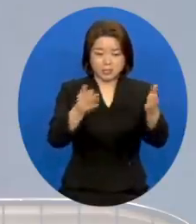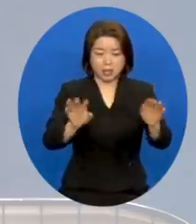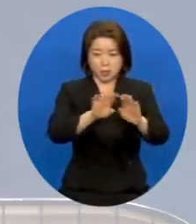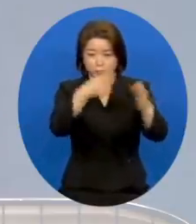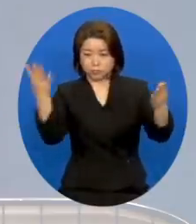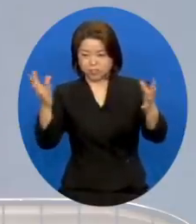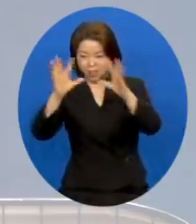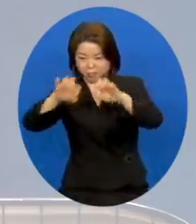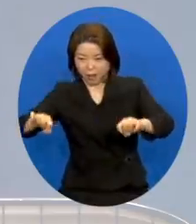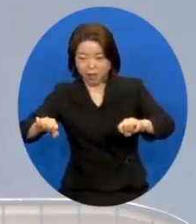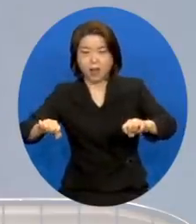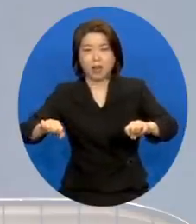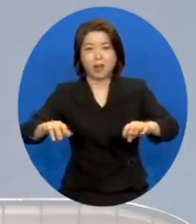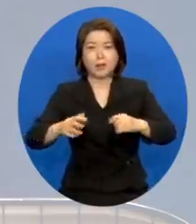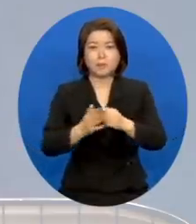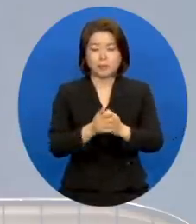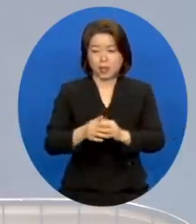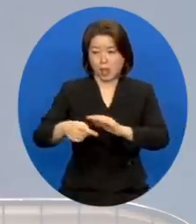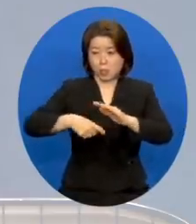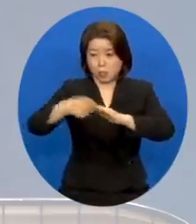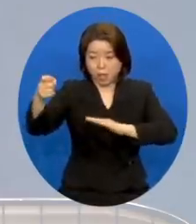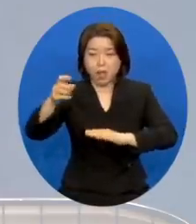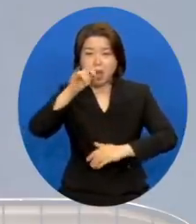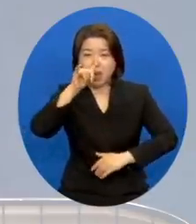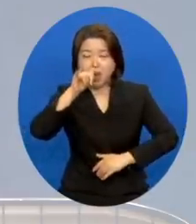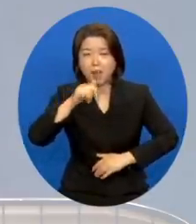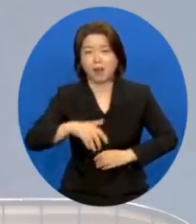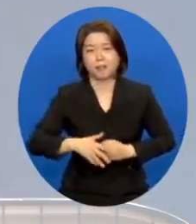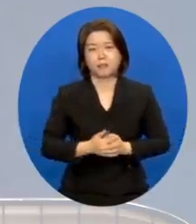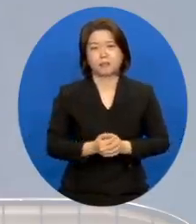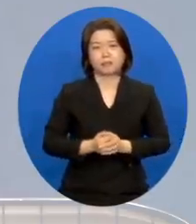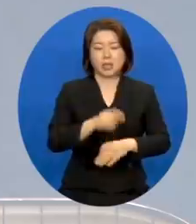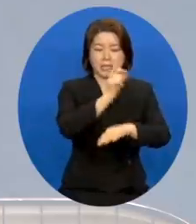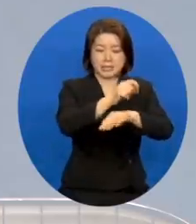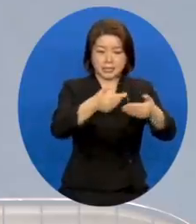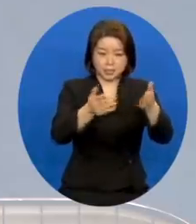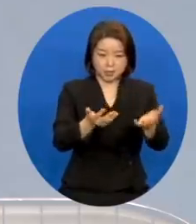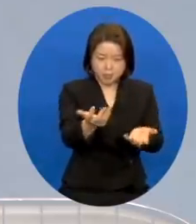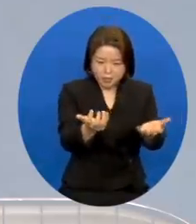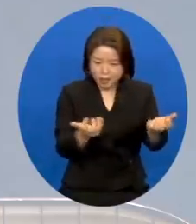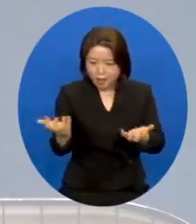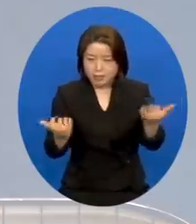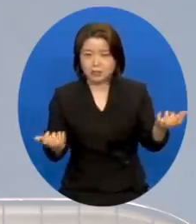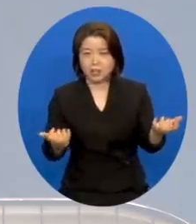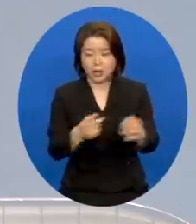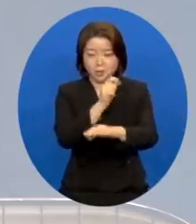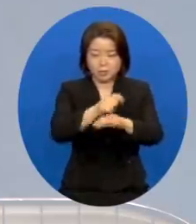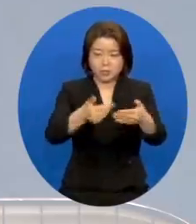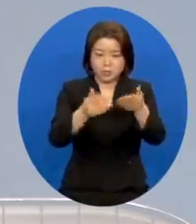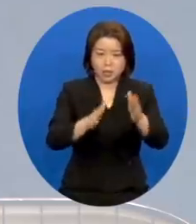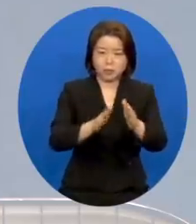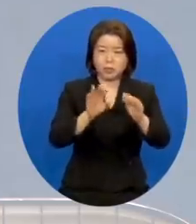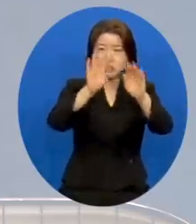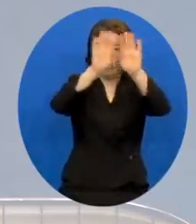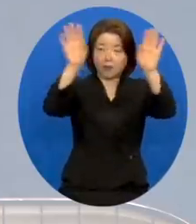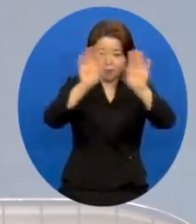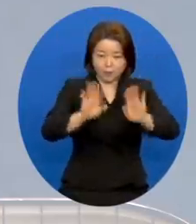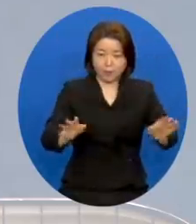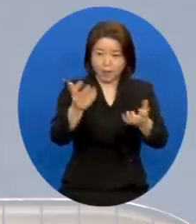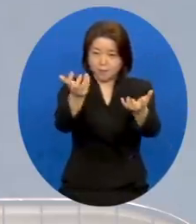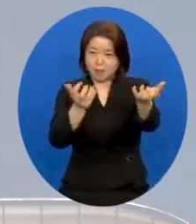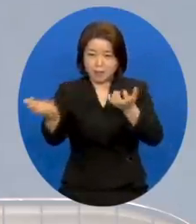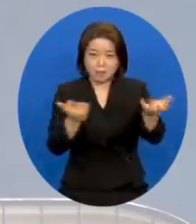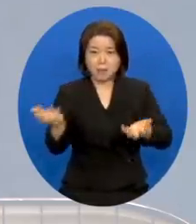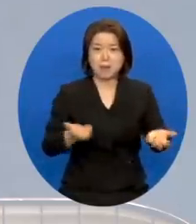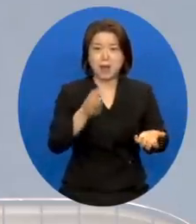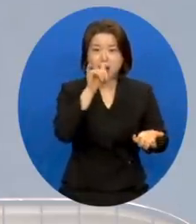쪼개지고 도둑이 들어온 거예요 사무실 서랍 뭐 사무실에 있는 캐빈의 다 열어놓고